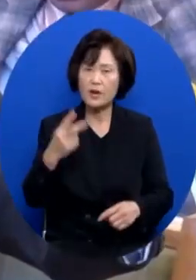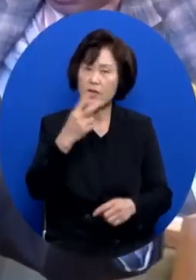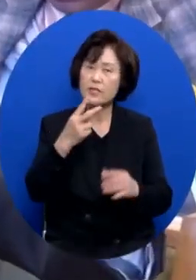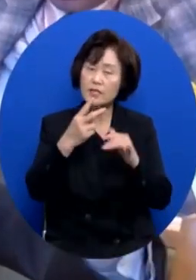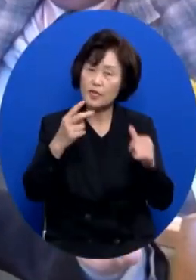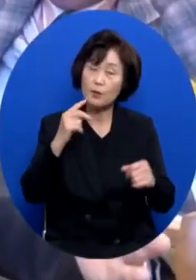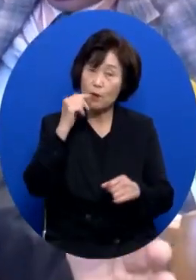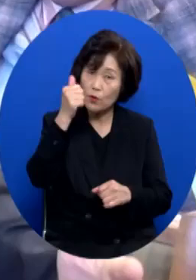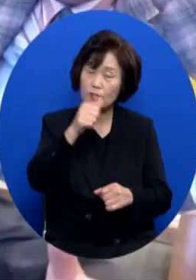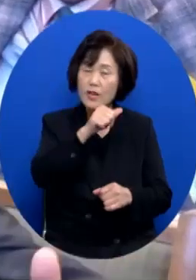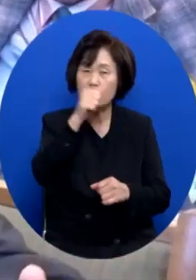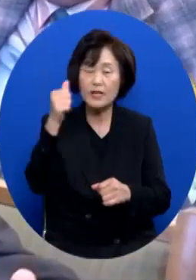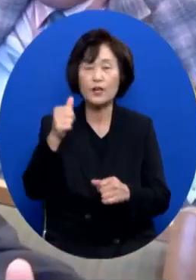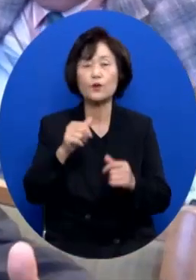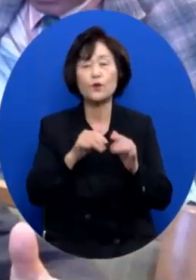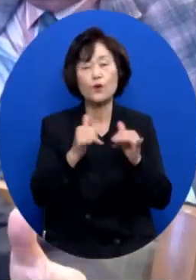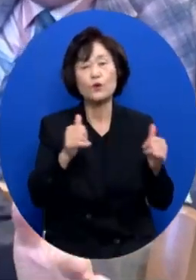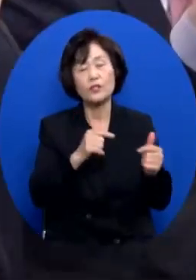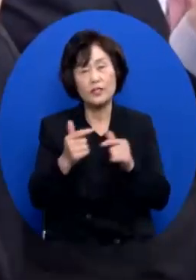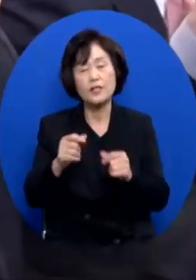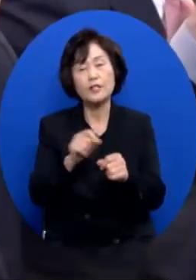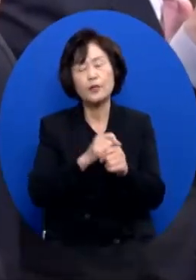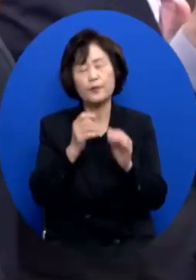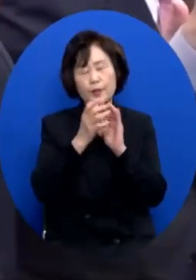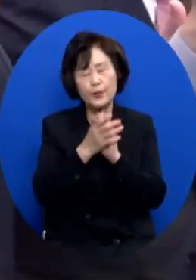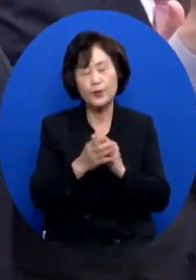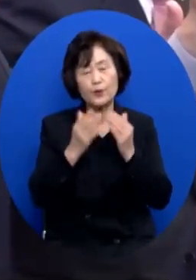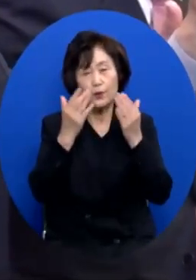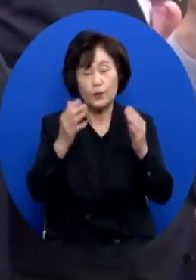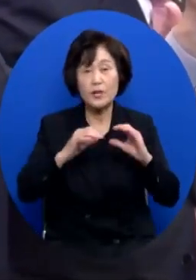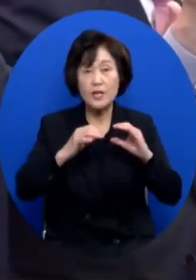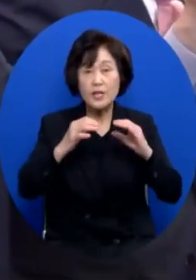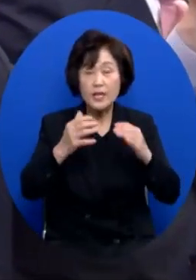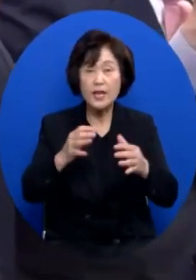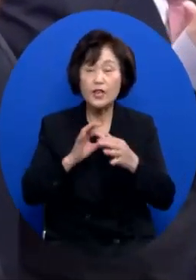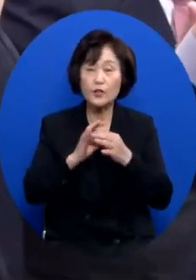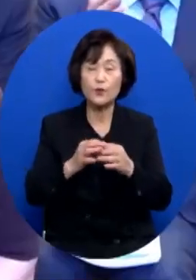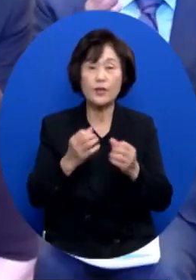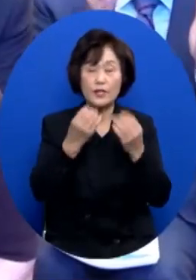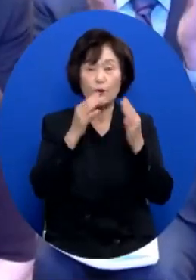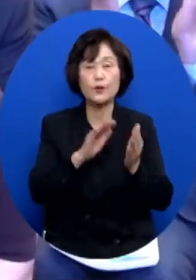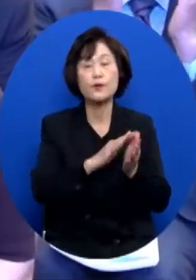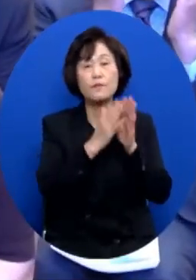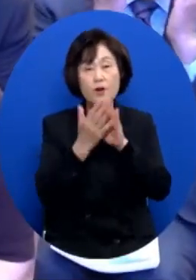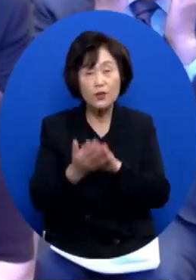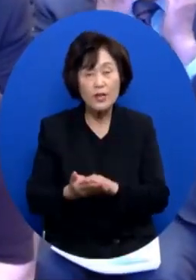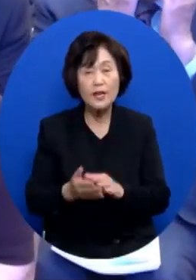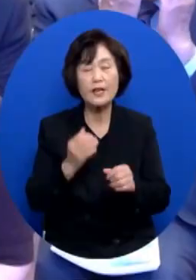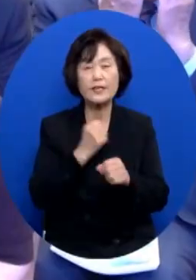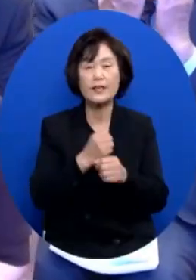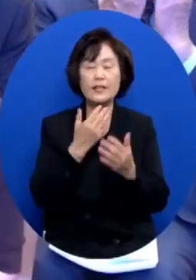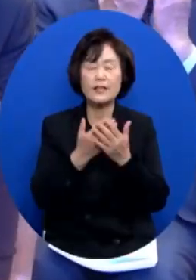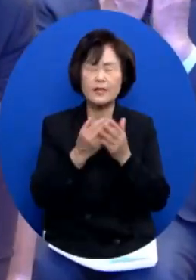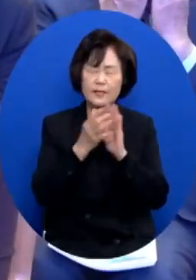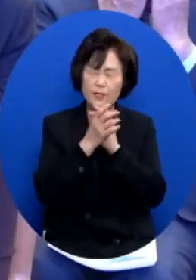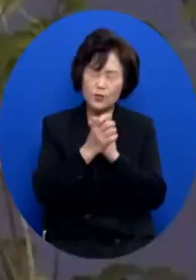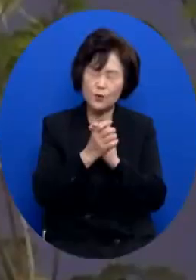명의 목사 장로들은 특별 기도 시간을 갖고 회개를 통해 새롭게 변하게 해달라고